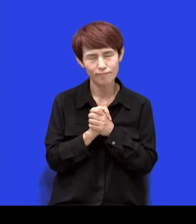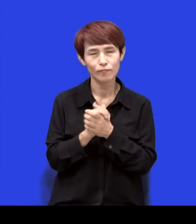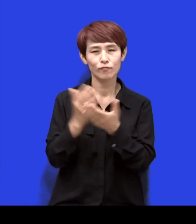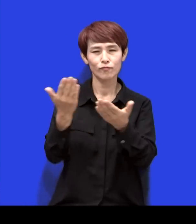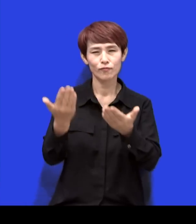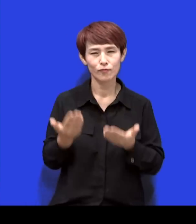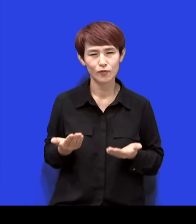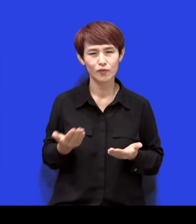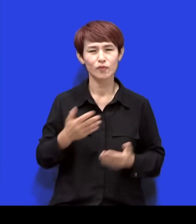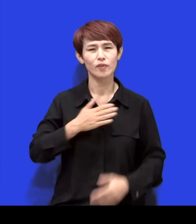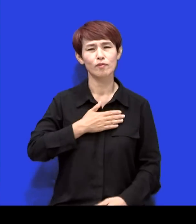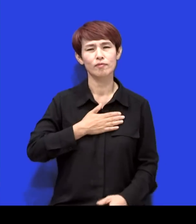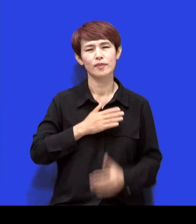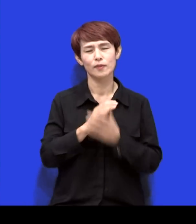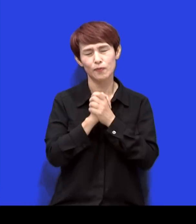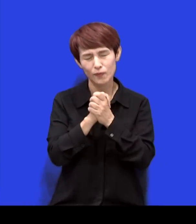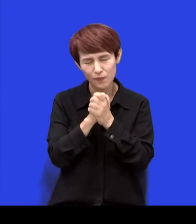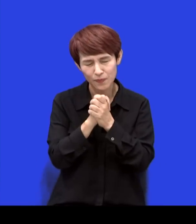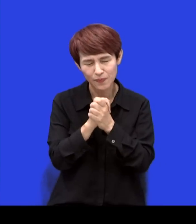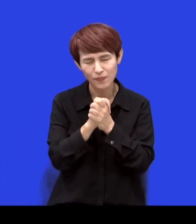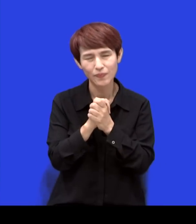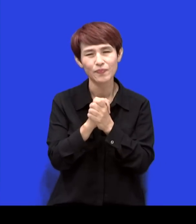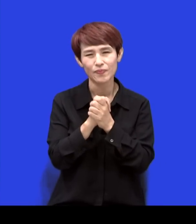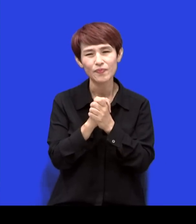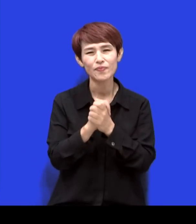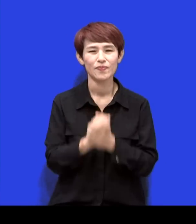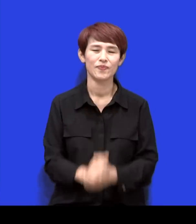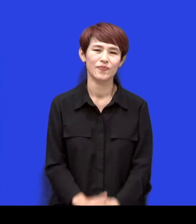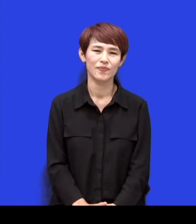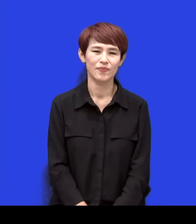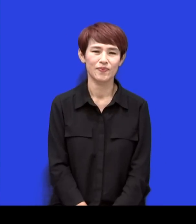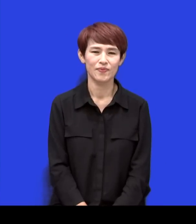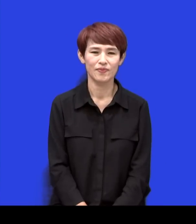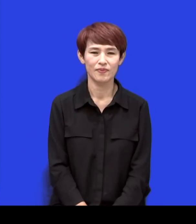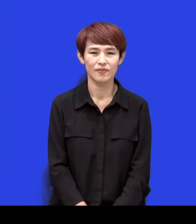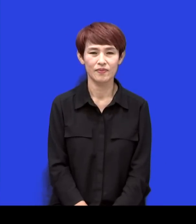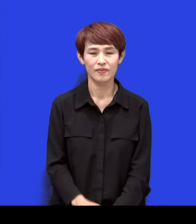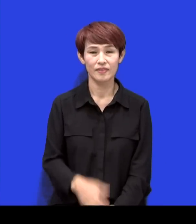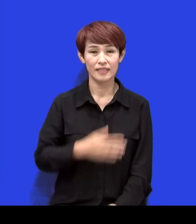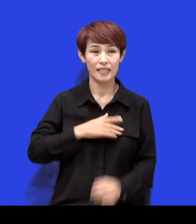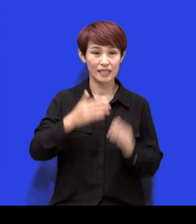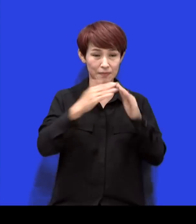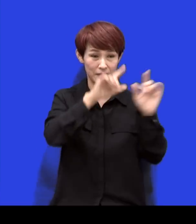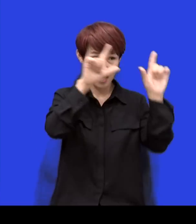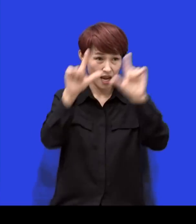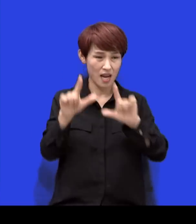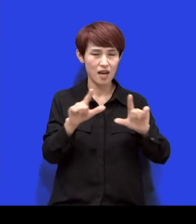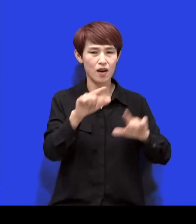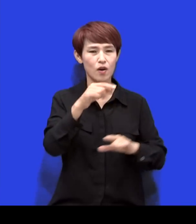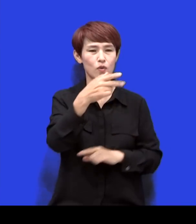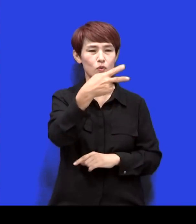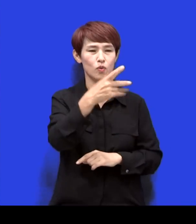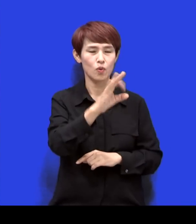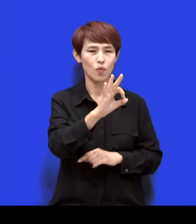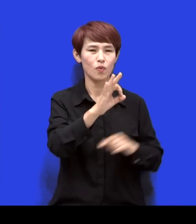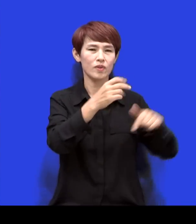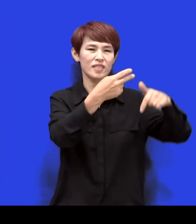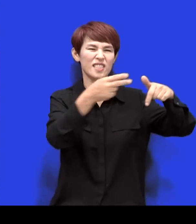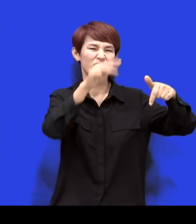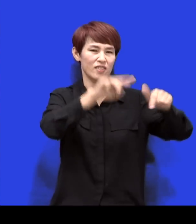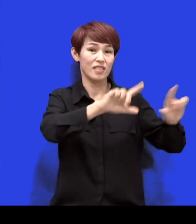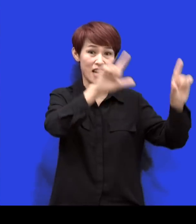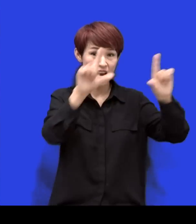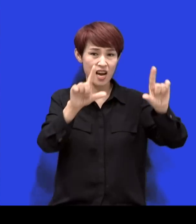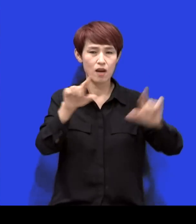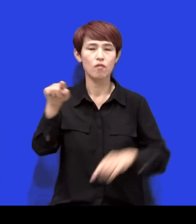저도 이제 지푸라기라도 잡아야 되잖아요. 예. 그러면 이제 제가 그때 동인천 살았는데 네. 동인천에서 청파교회까지 오는 거예요.